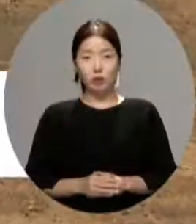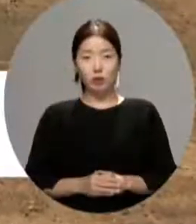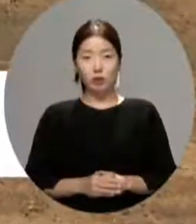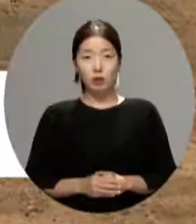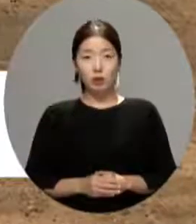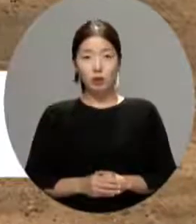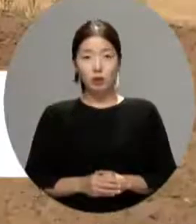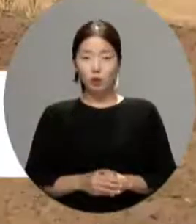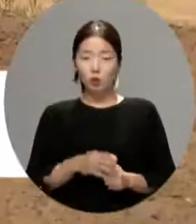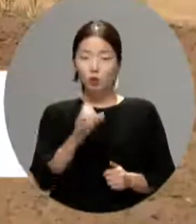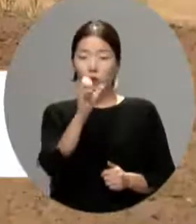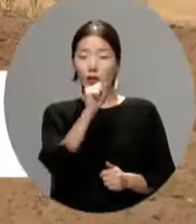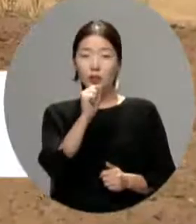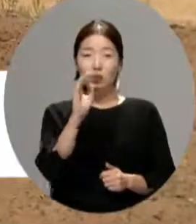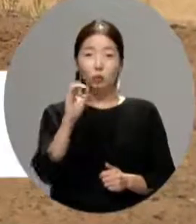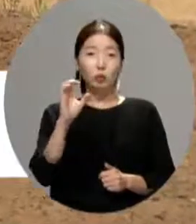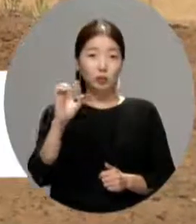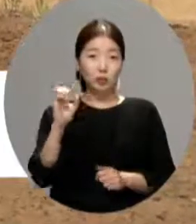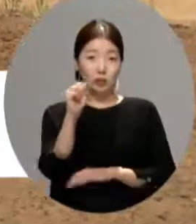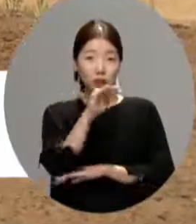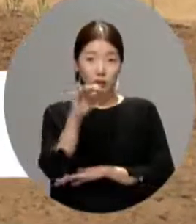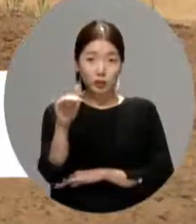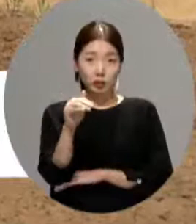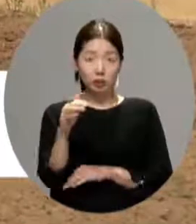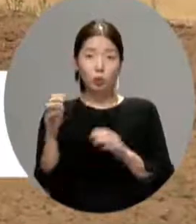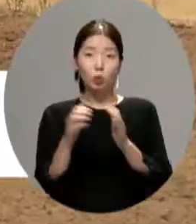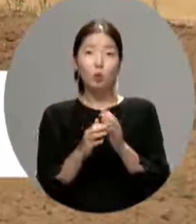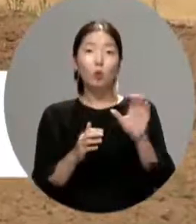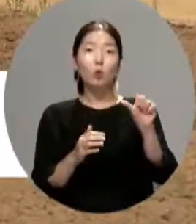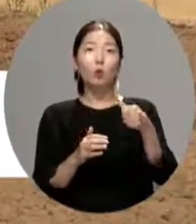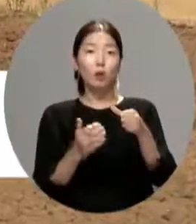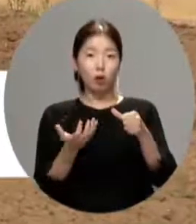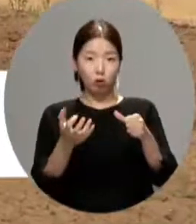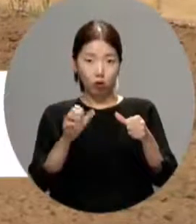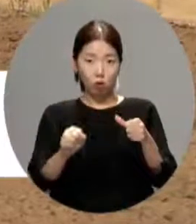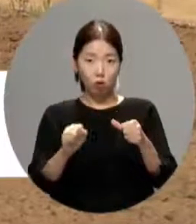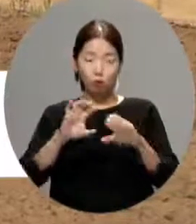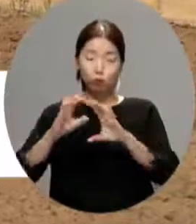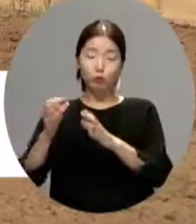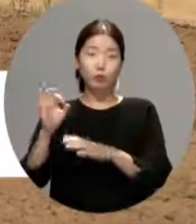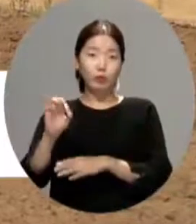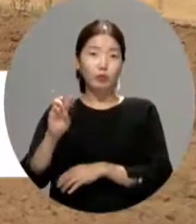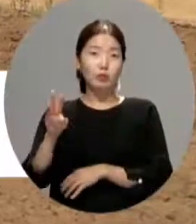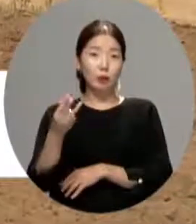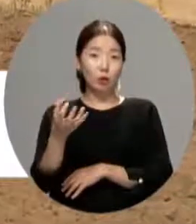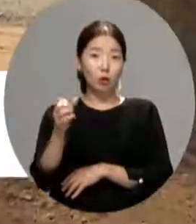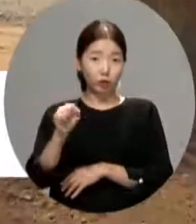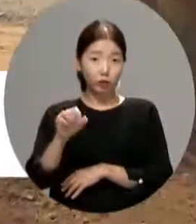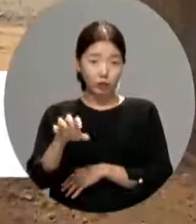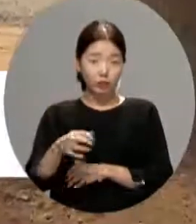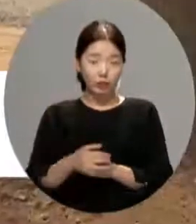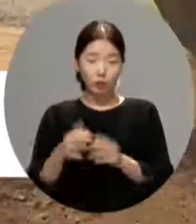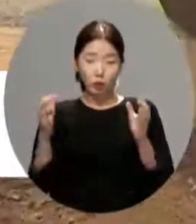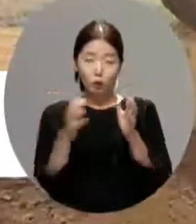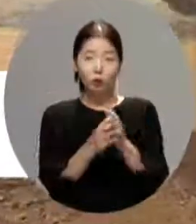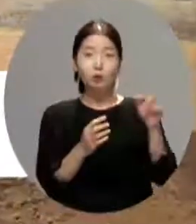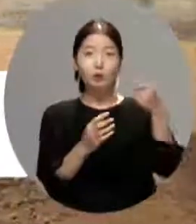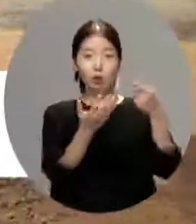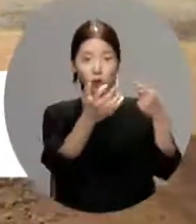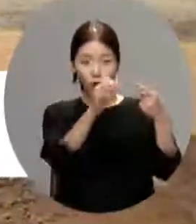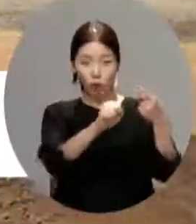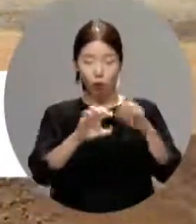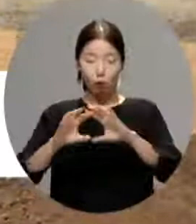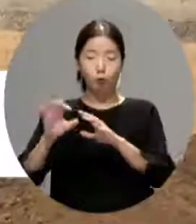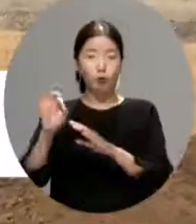다만 예타 대상 에 쏘 c 사 업 기 준 1 총사업비 500억원 국비 300억원 에서 총 사업비 1000억 원